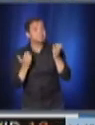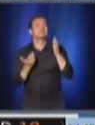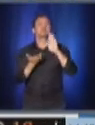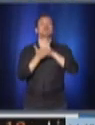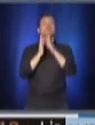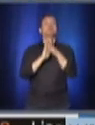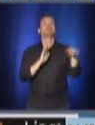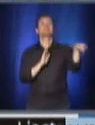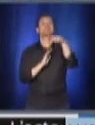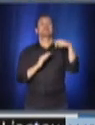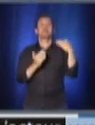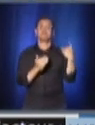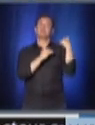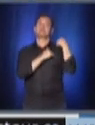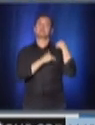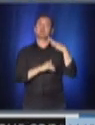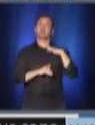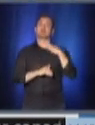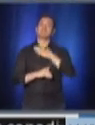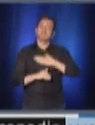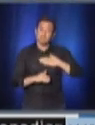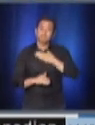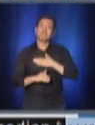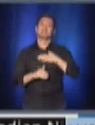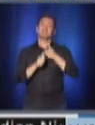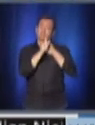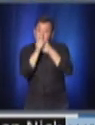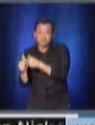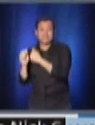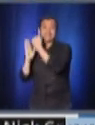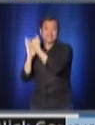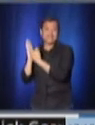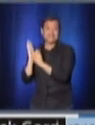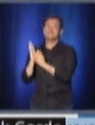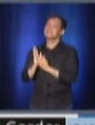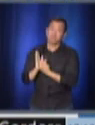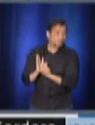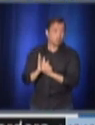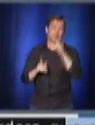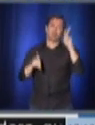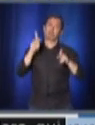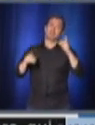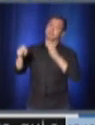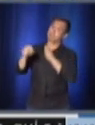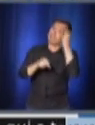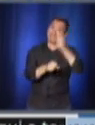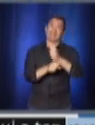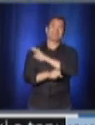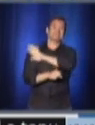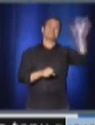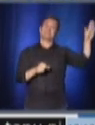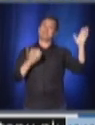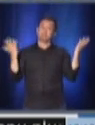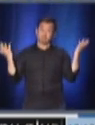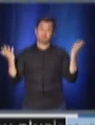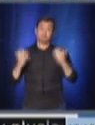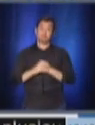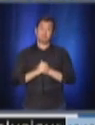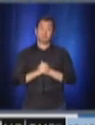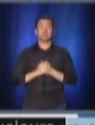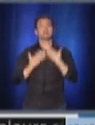travail, d'essayer de respecter ça. Sinon, tout le monde va payer pour. Rapidement, une dernière. Oui, petite sous-question. Il